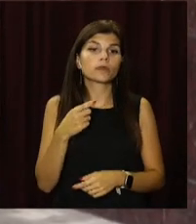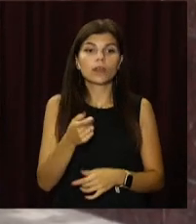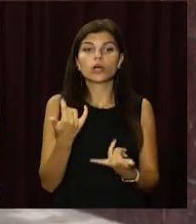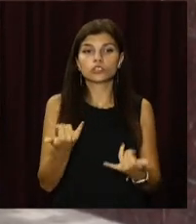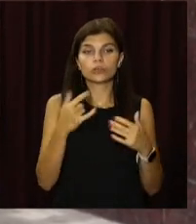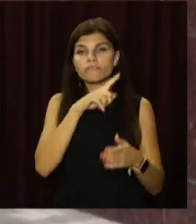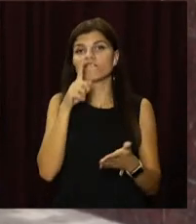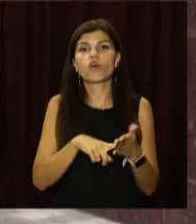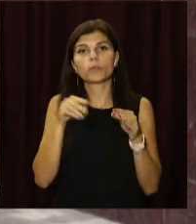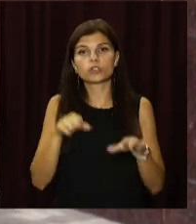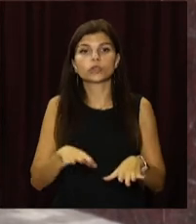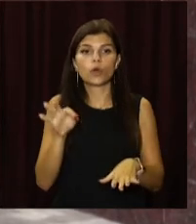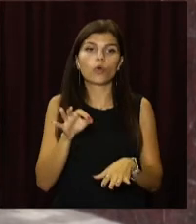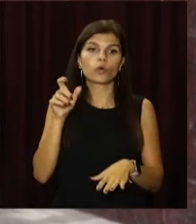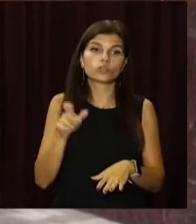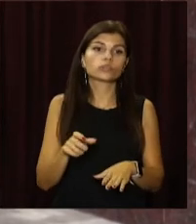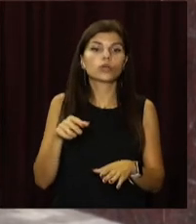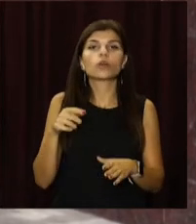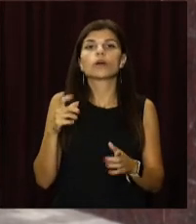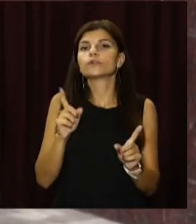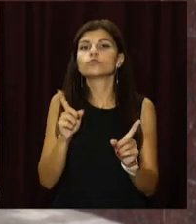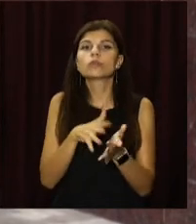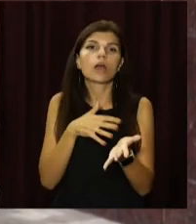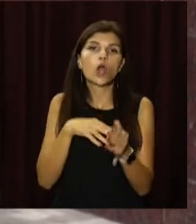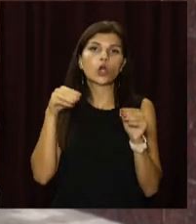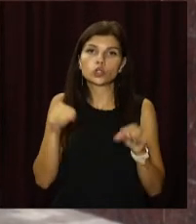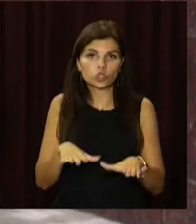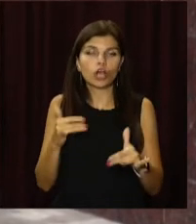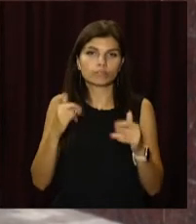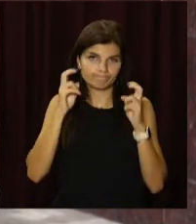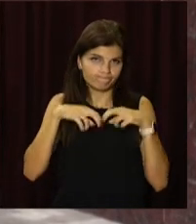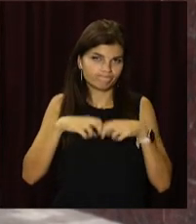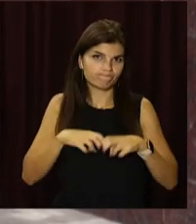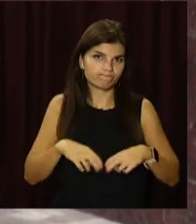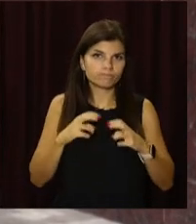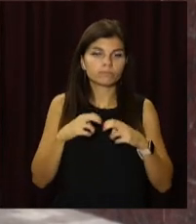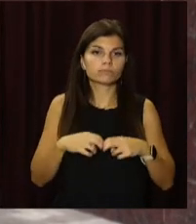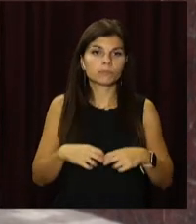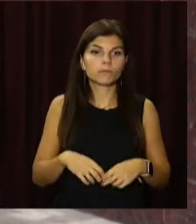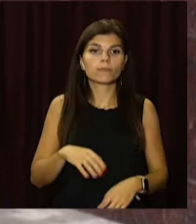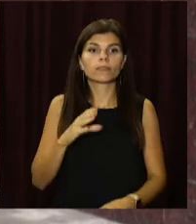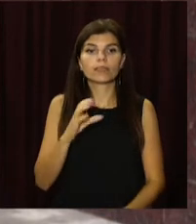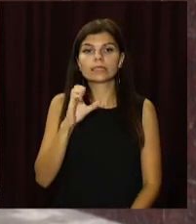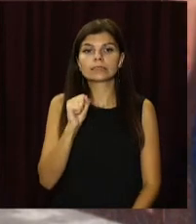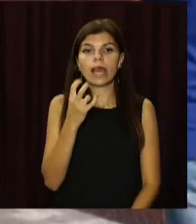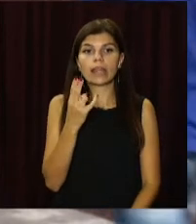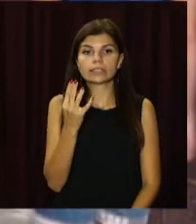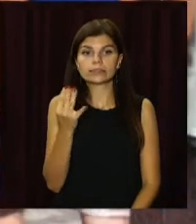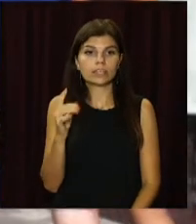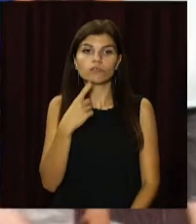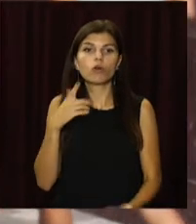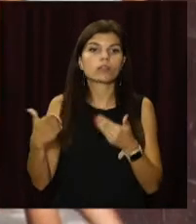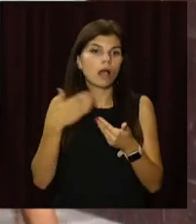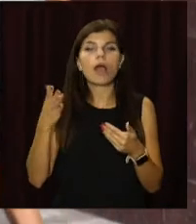вирішується питання про обрання чоловіку запобіжного заходу, триває досудове розслідування. Санкція даної статті передбачає